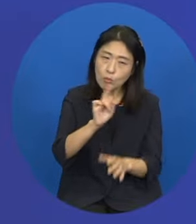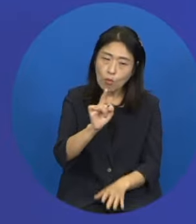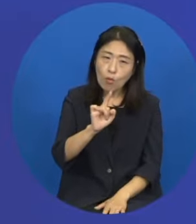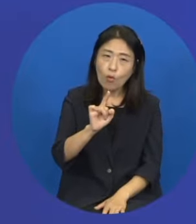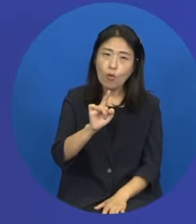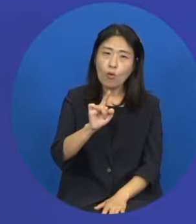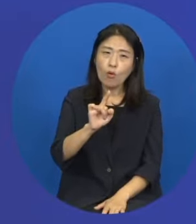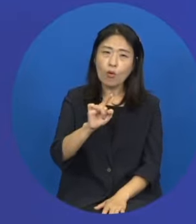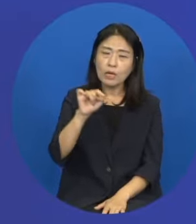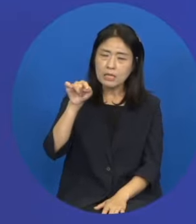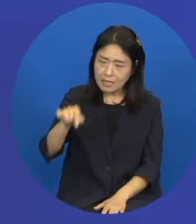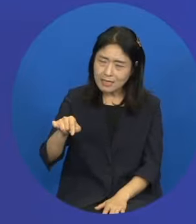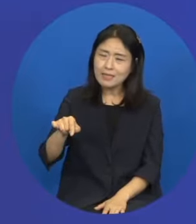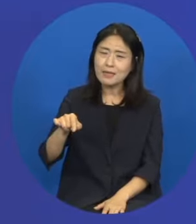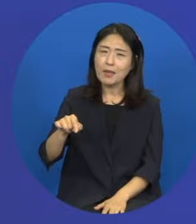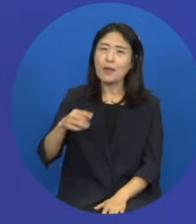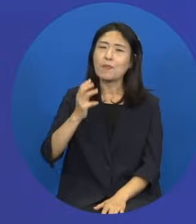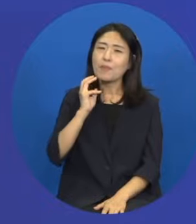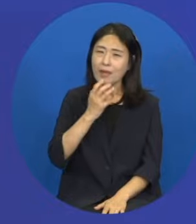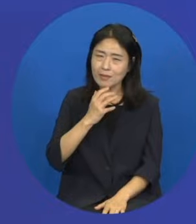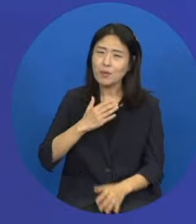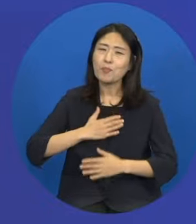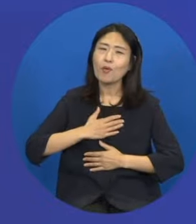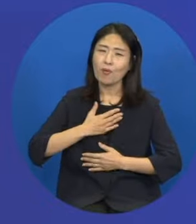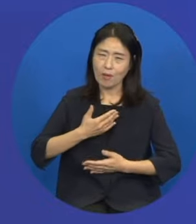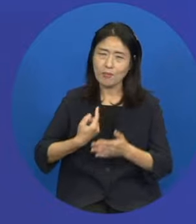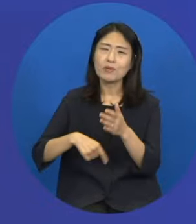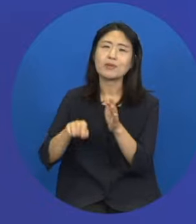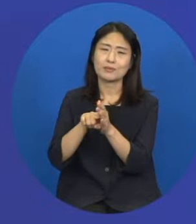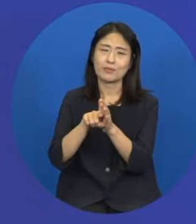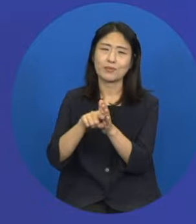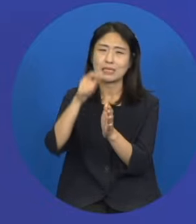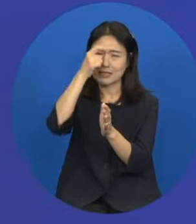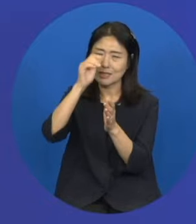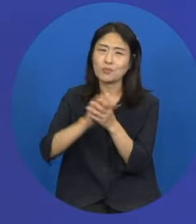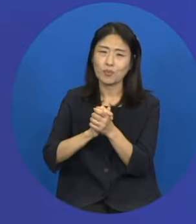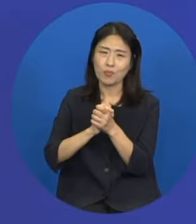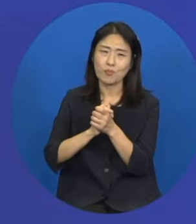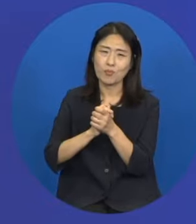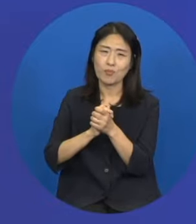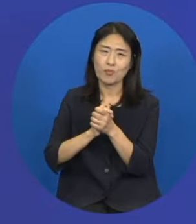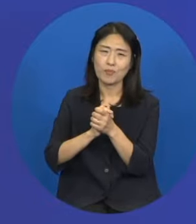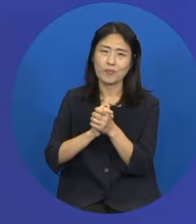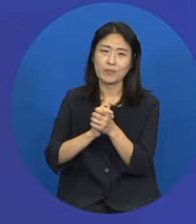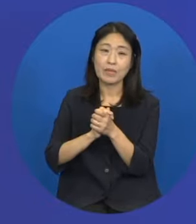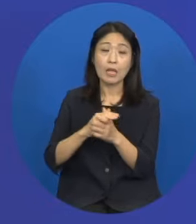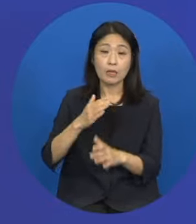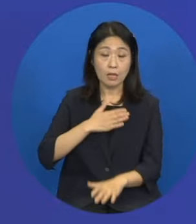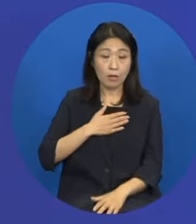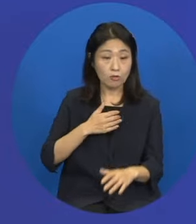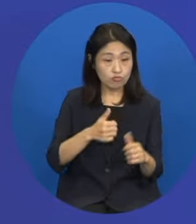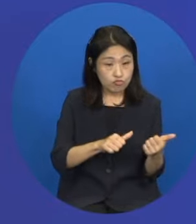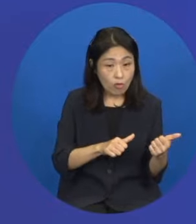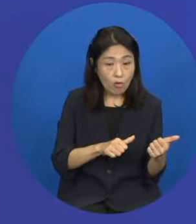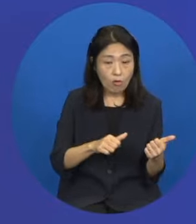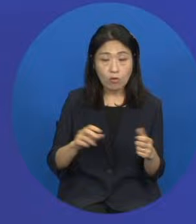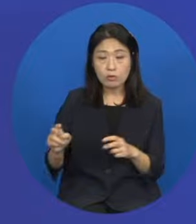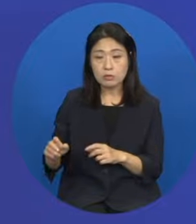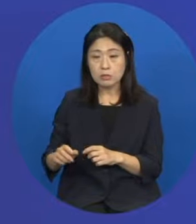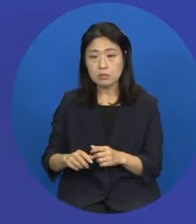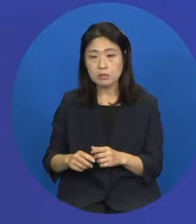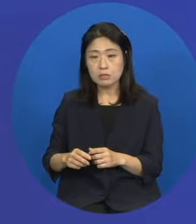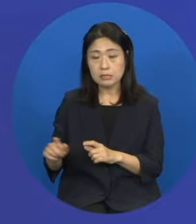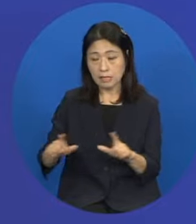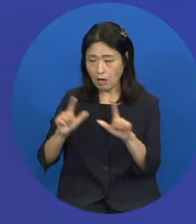이렇게 평안하게 거기서 잠을 자면서 내가 죽든 살든 다 하나님의 섭리와 주권 가운데